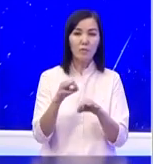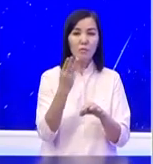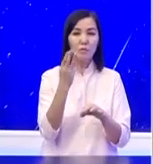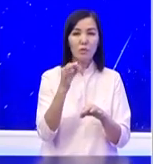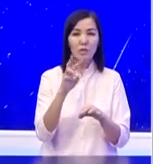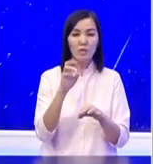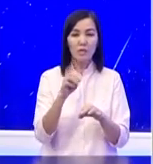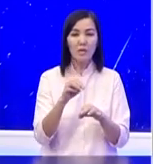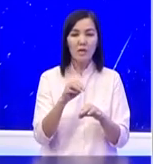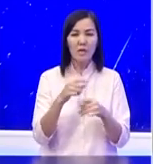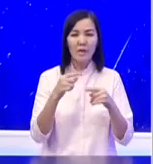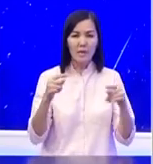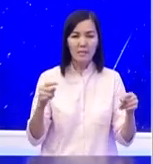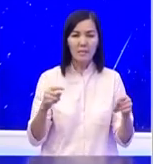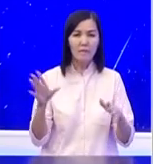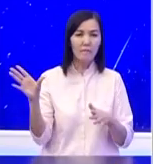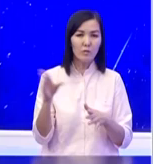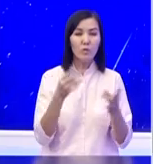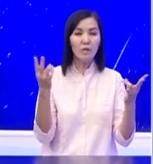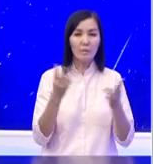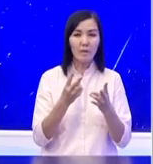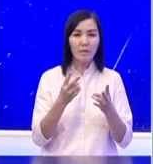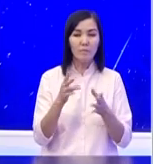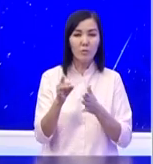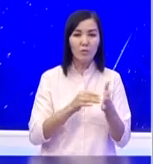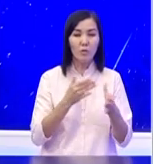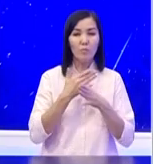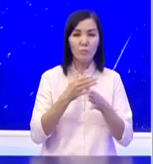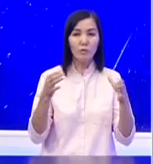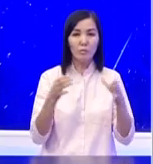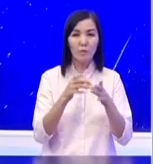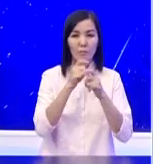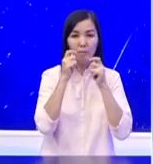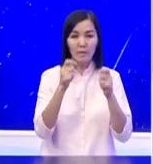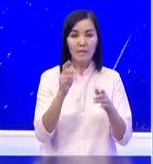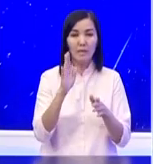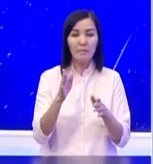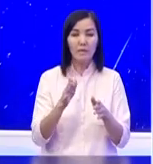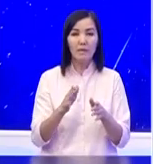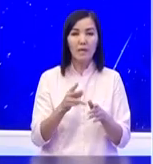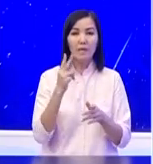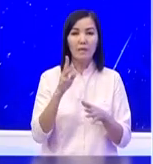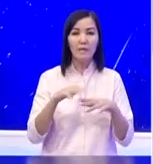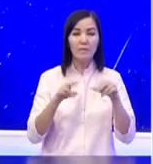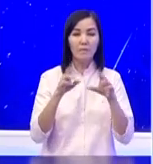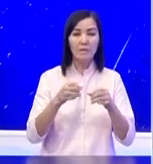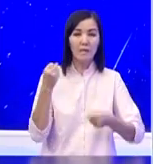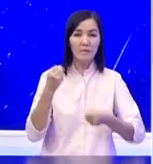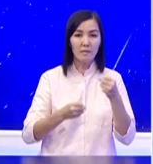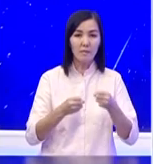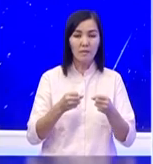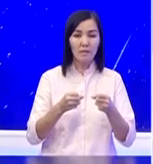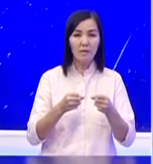и мобилизационные шины. Ну, все необходимое для скорой помощи бригады. Подарено вот 2 специализированных автотранспорта.